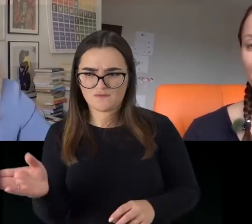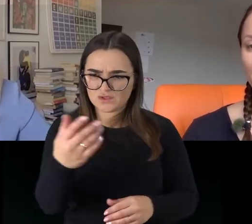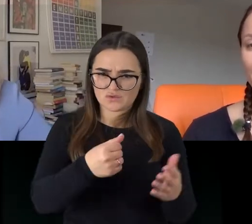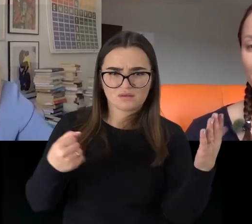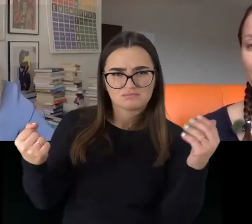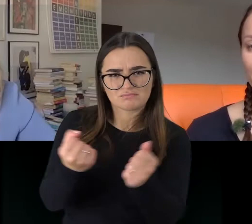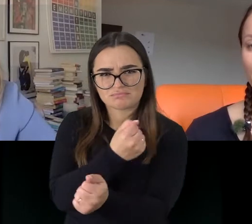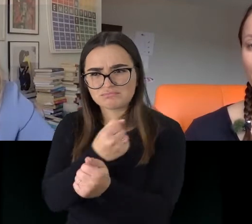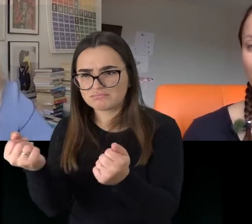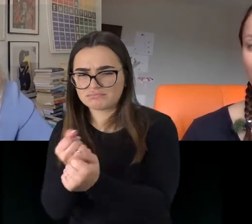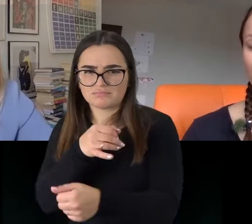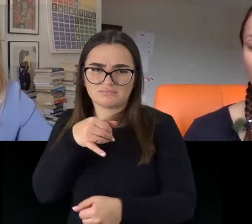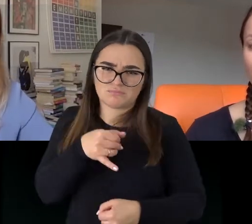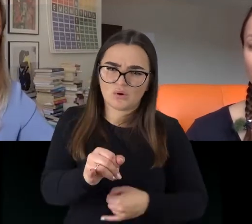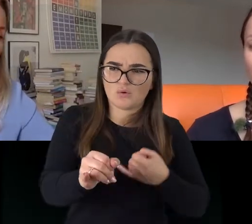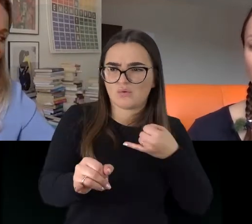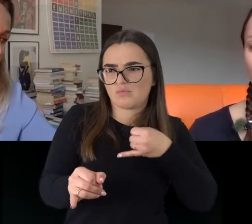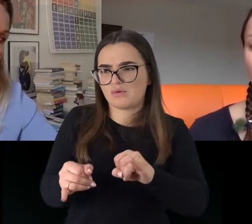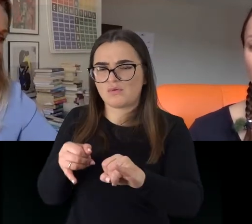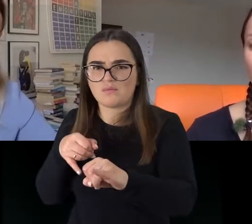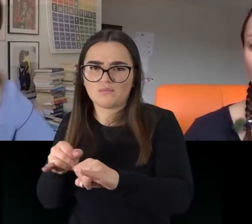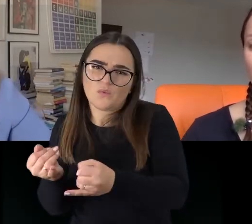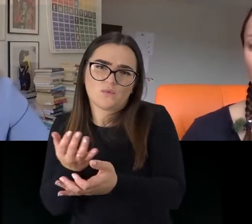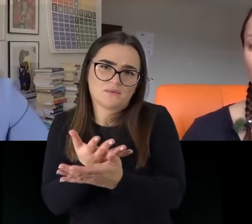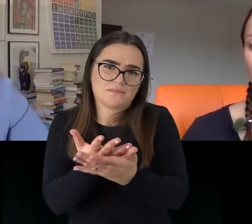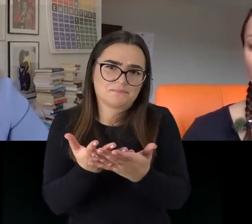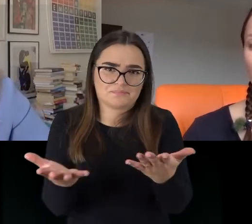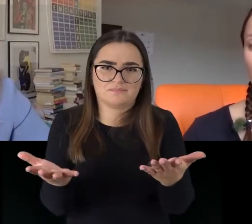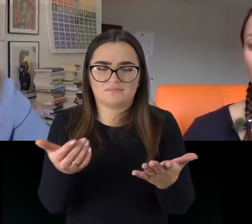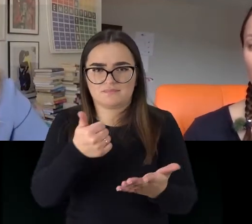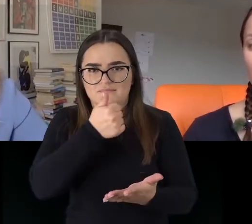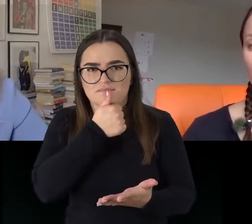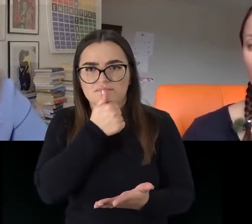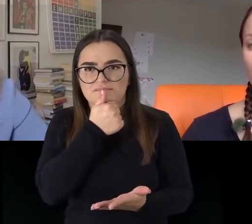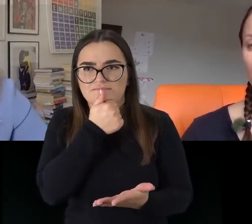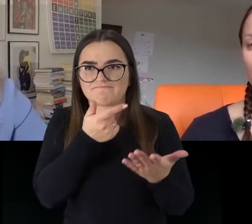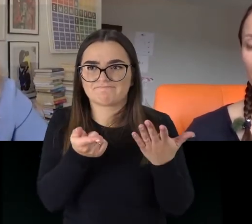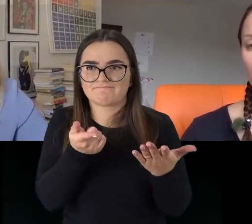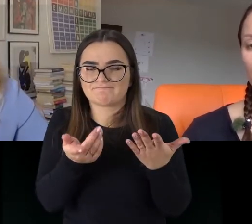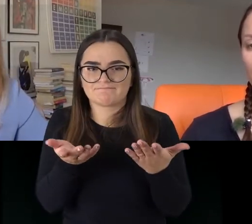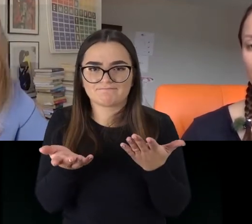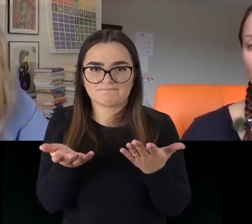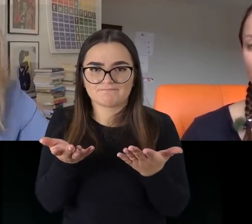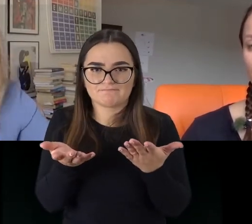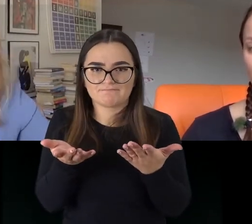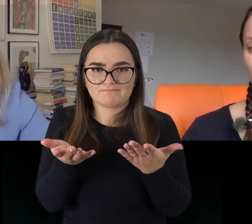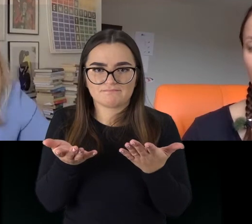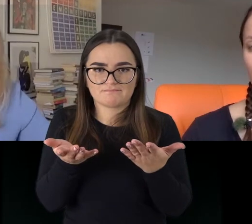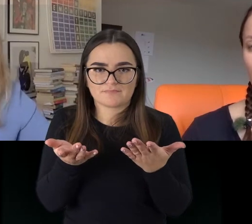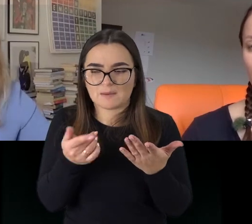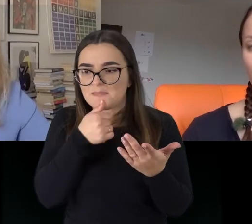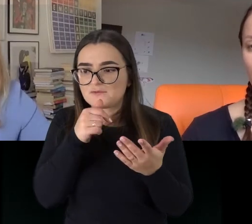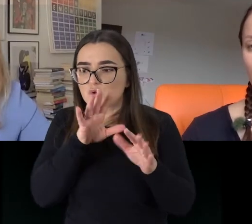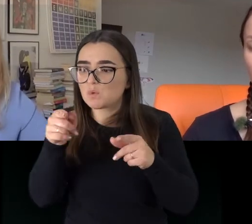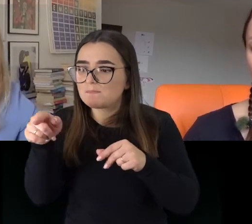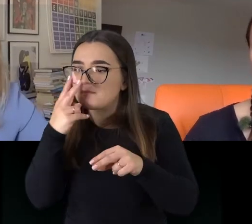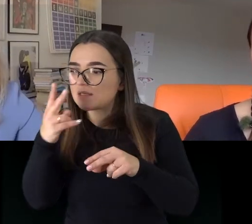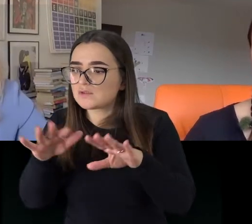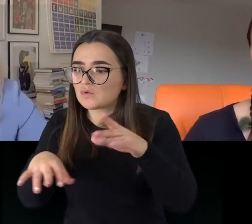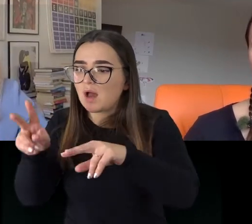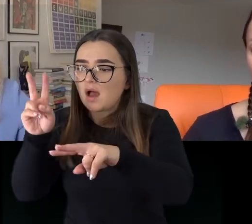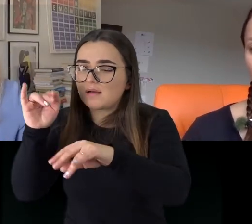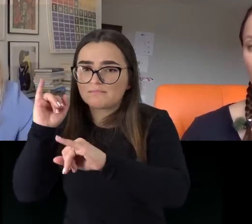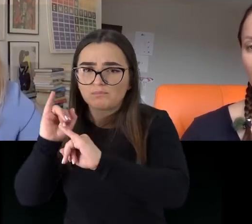jie spardo visus, jie nežinau, jie nežinau, nu kur kas blogai ten jie, išpila